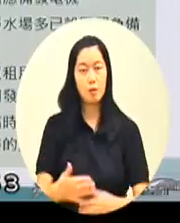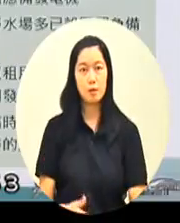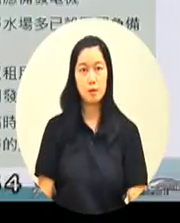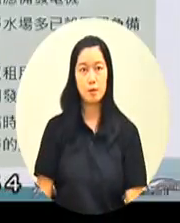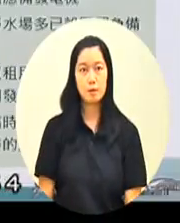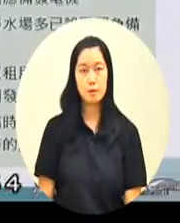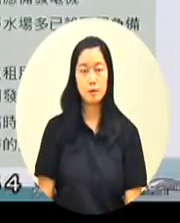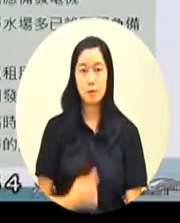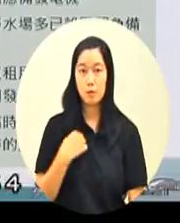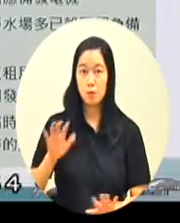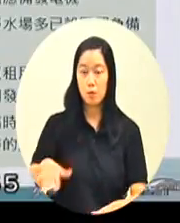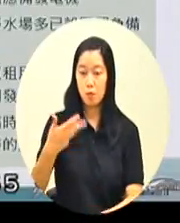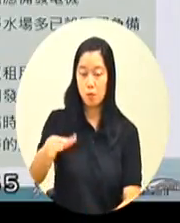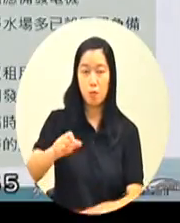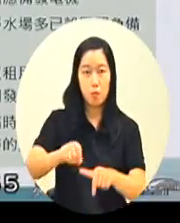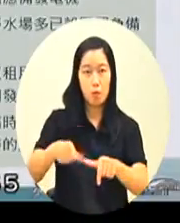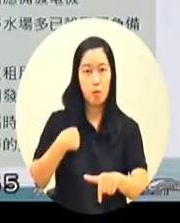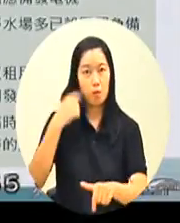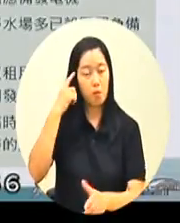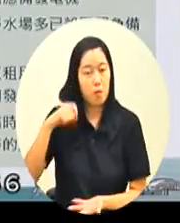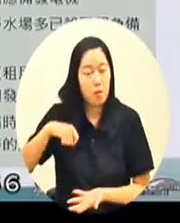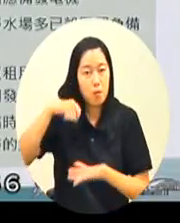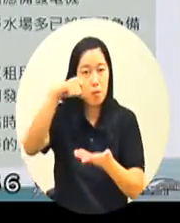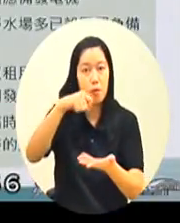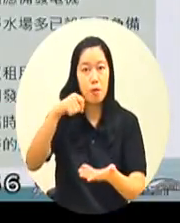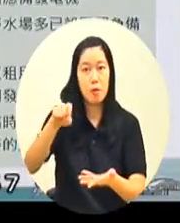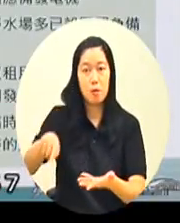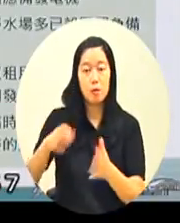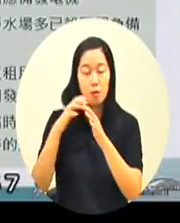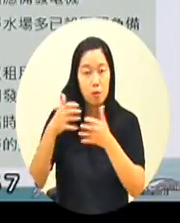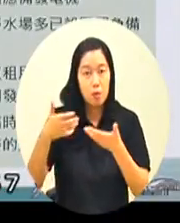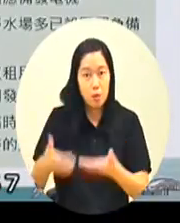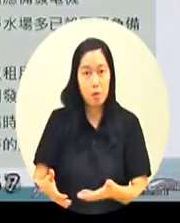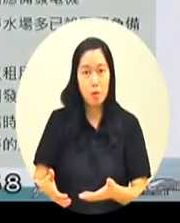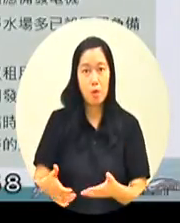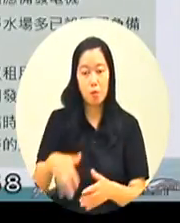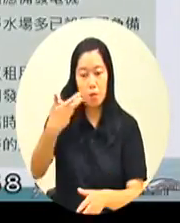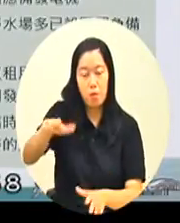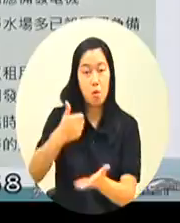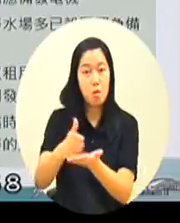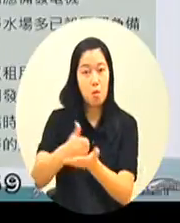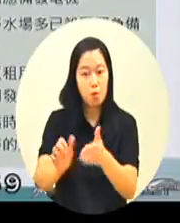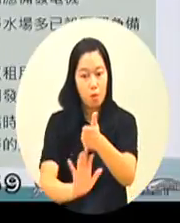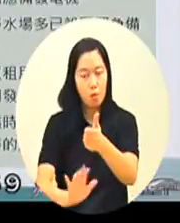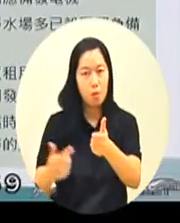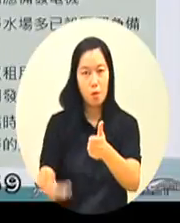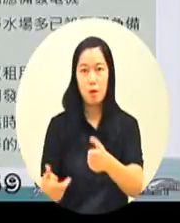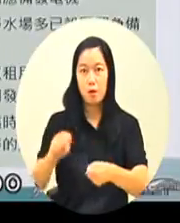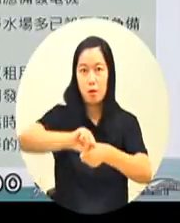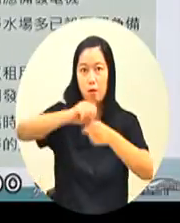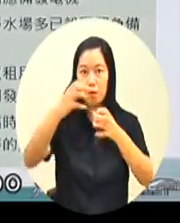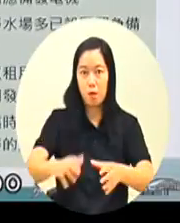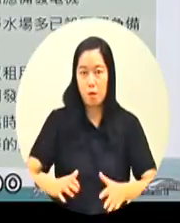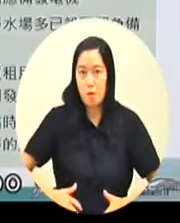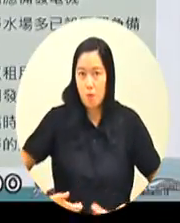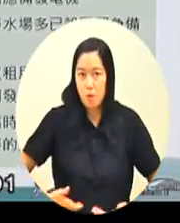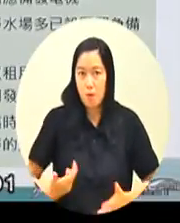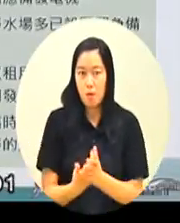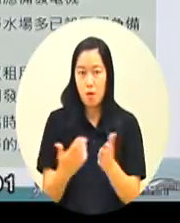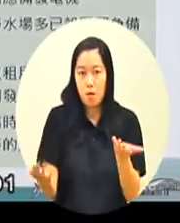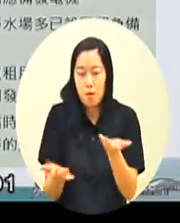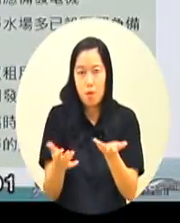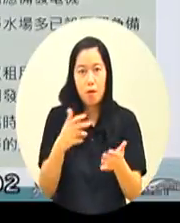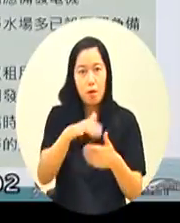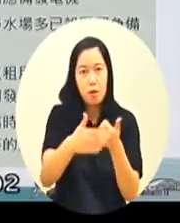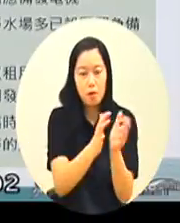我们已经在水公司有提案，就是在重要的供水系统上面 应该要增设紧急的备援供电系统，那